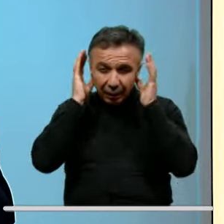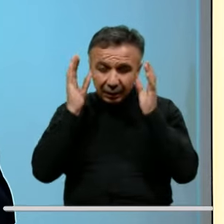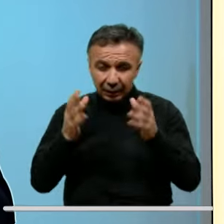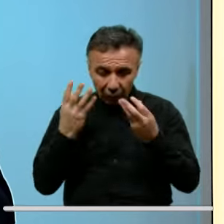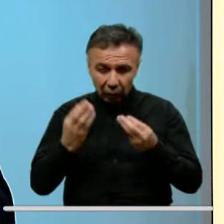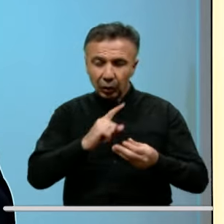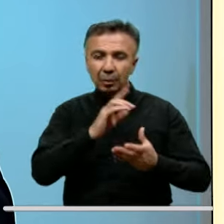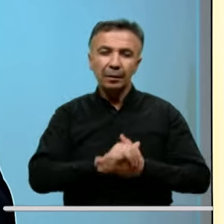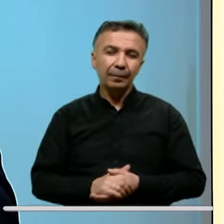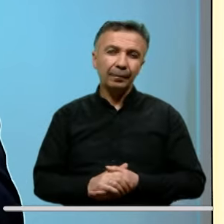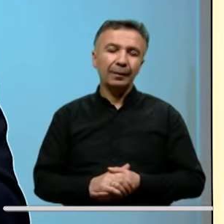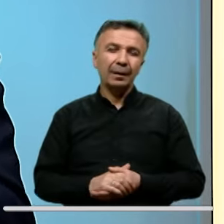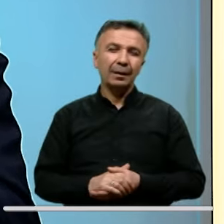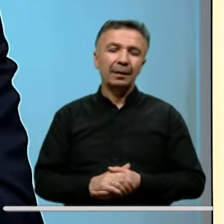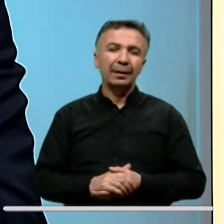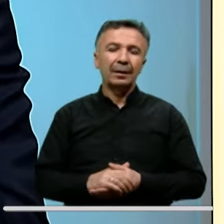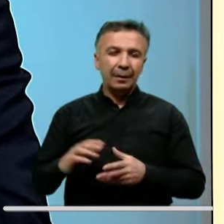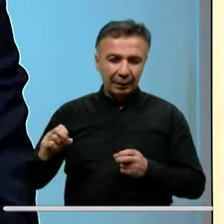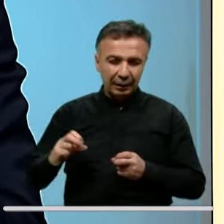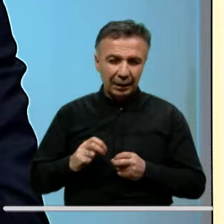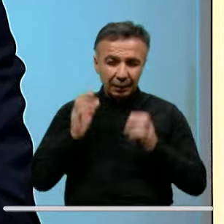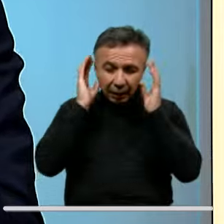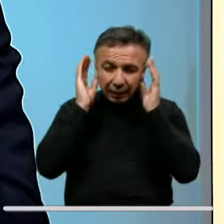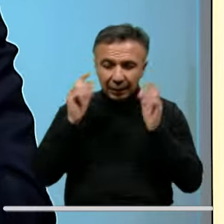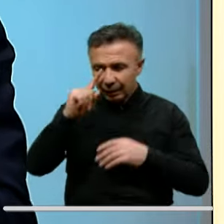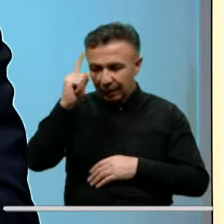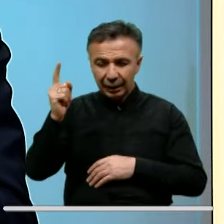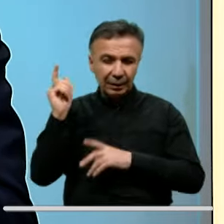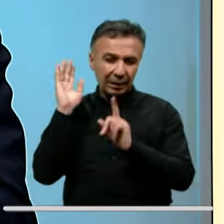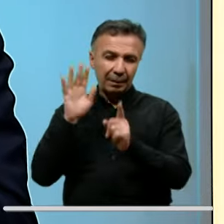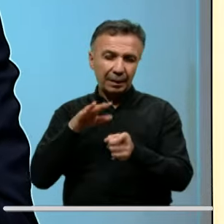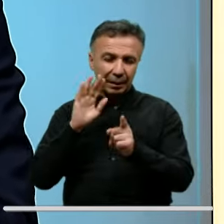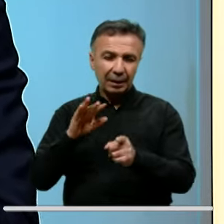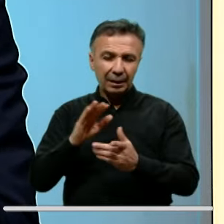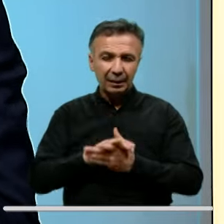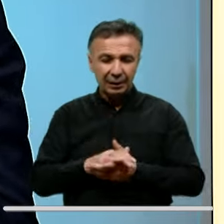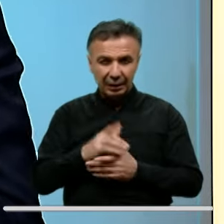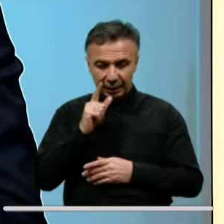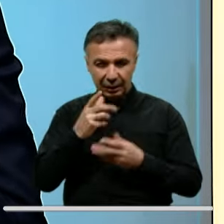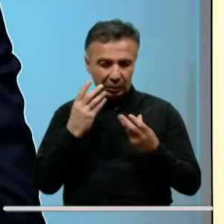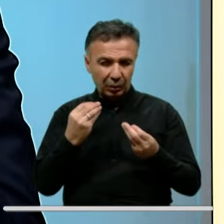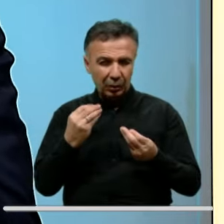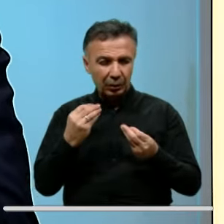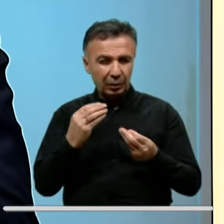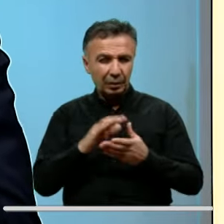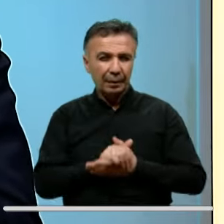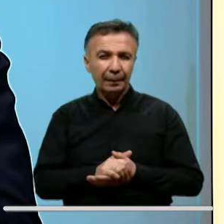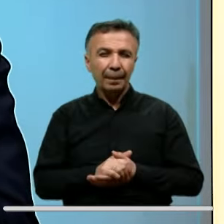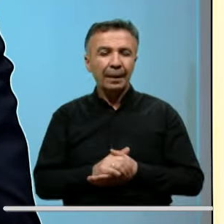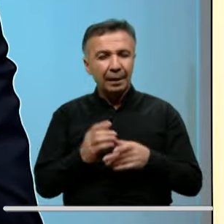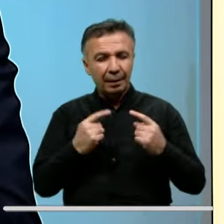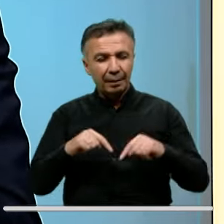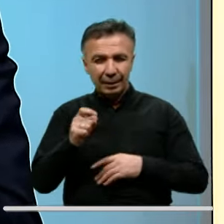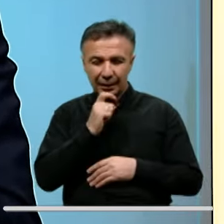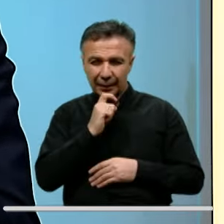ki sanki tesbih namazı sadece cemaatle kılınır. Dolayısıyla kıraat yapılır. Kıraat da sesli olur. Meselesiyle aslında bizi yanlış